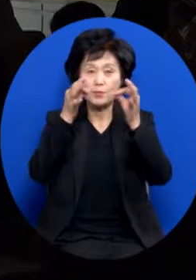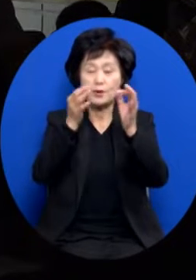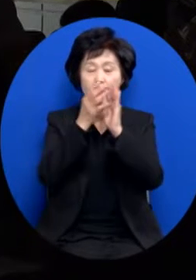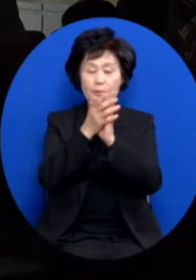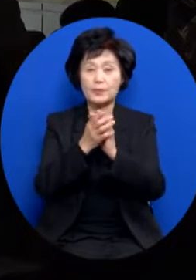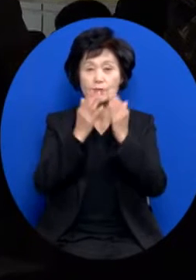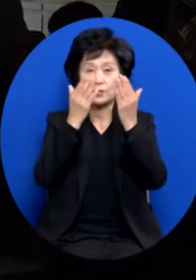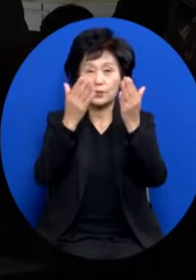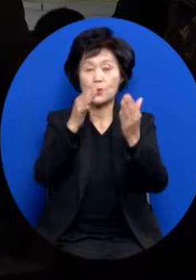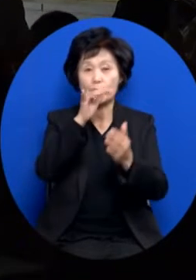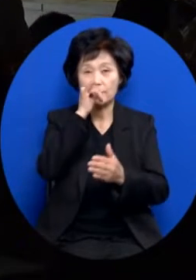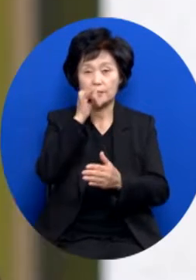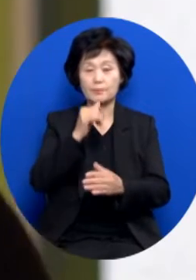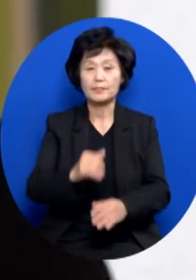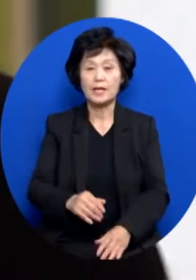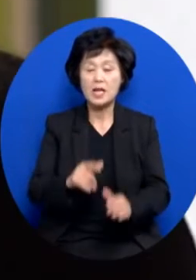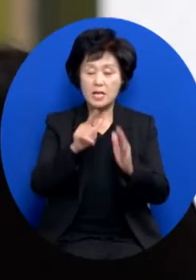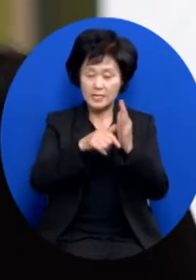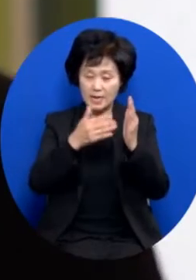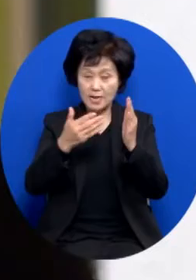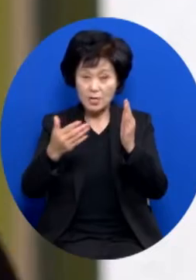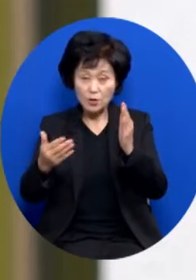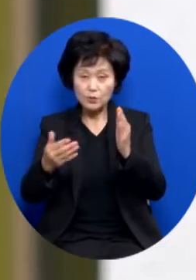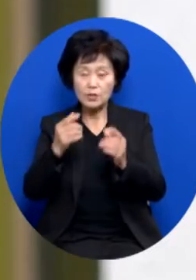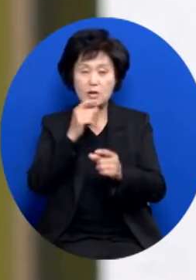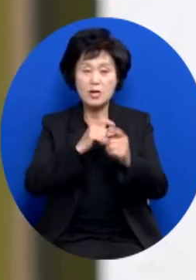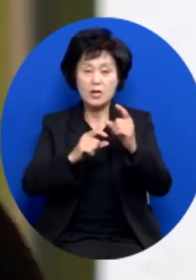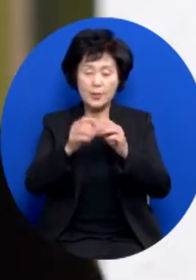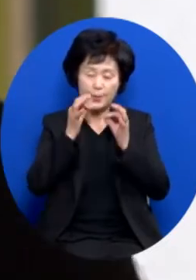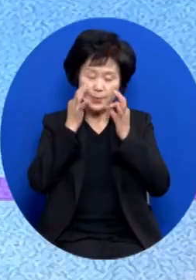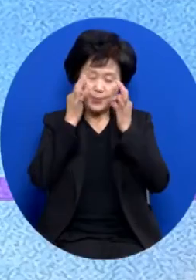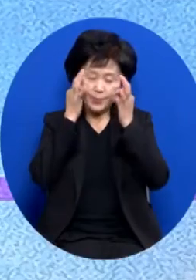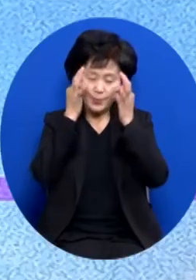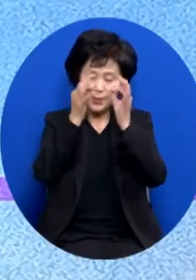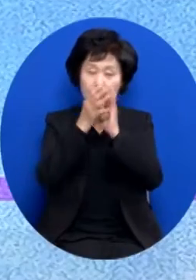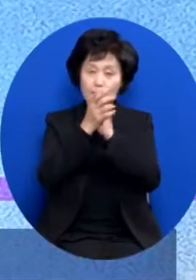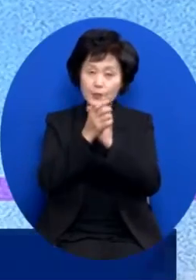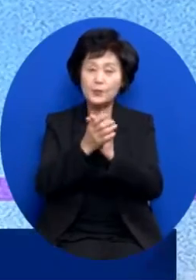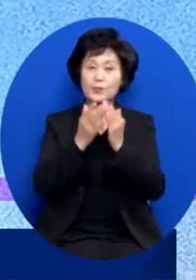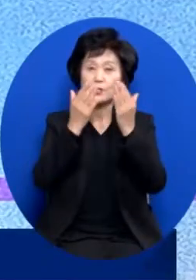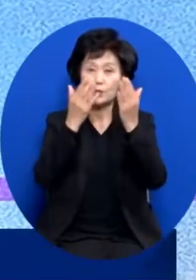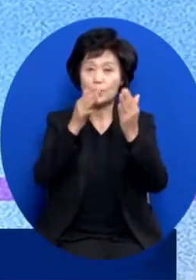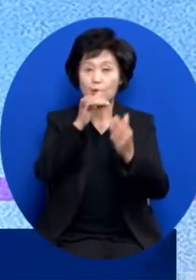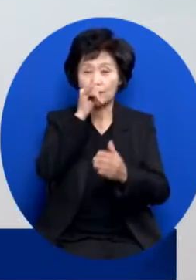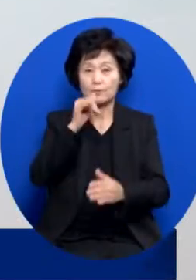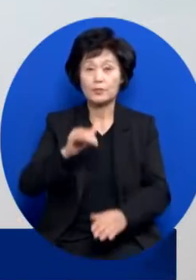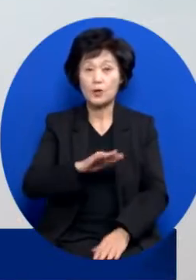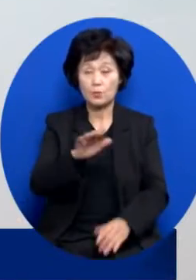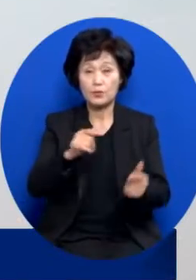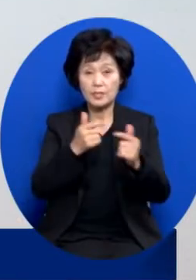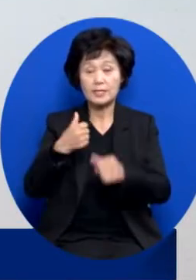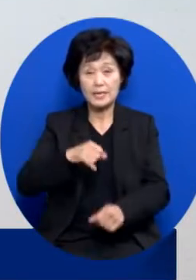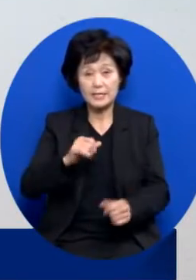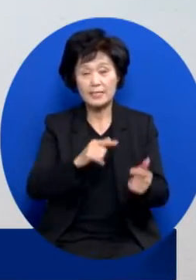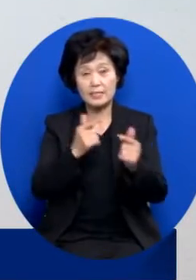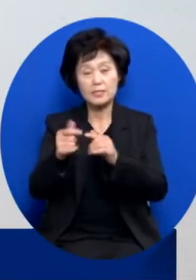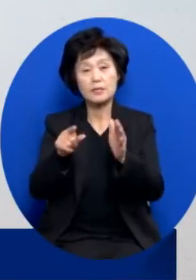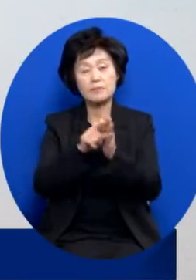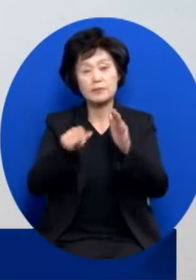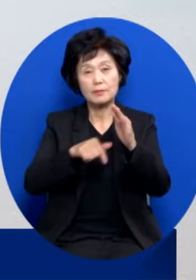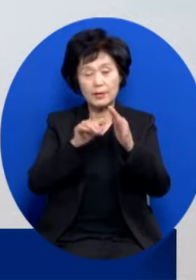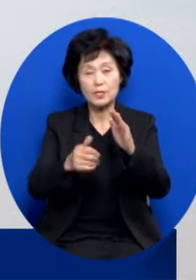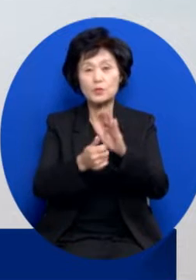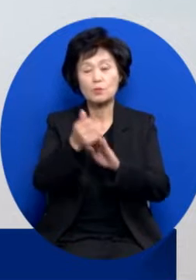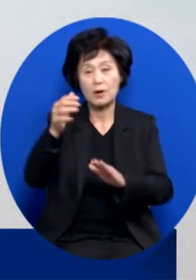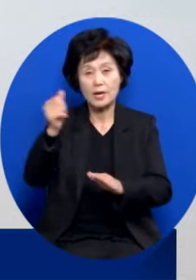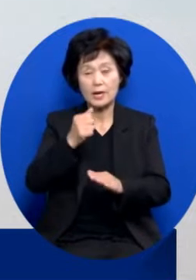수험생을 위한 기도는 시간이 흐를수록 더욱 간절해집니다. 우리의 자녀가 믿음 안에서 소망을 가지고 공부에 집중할